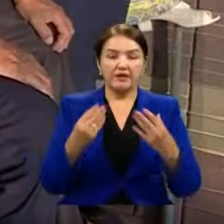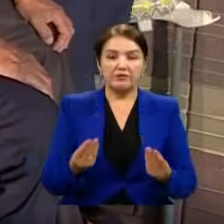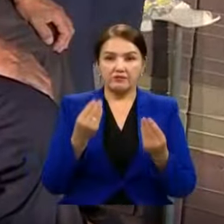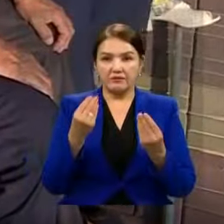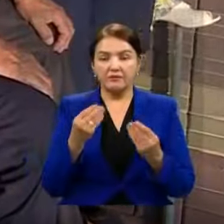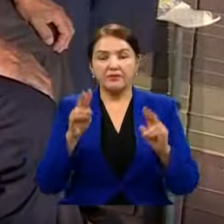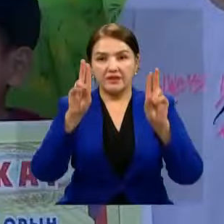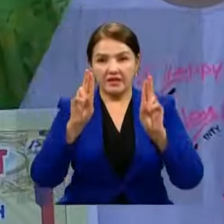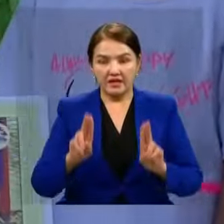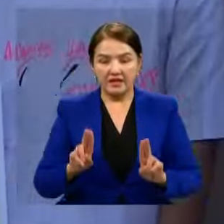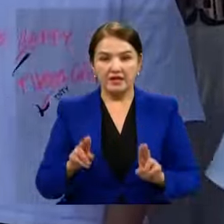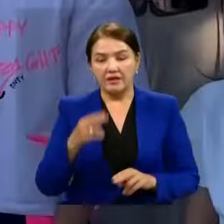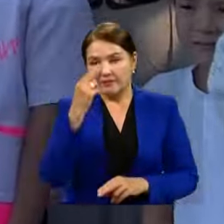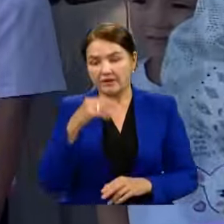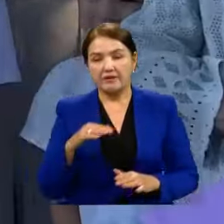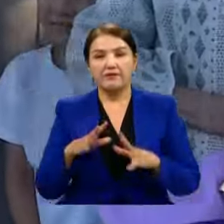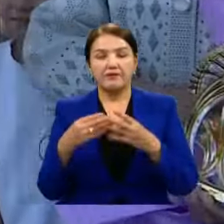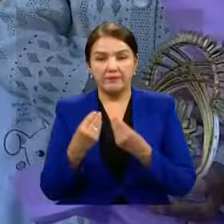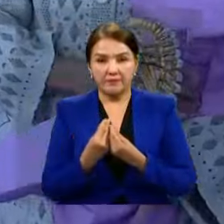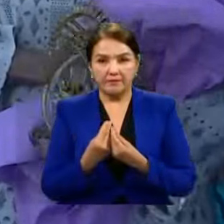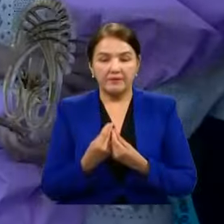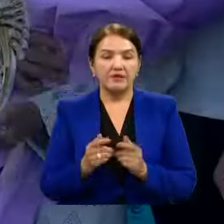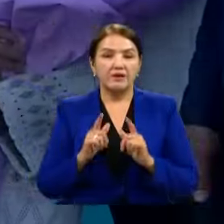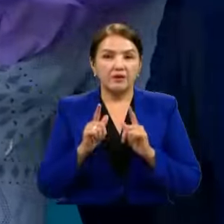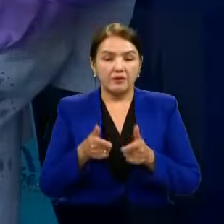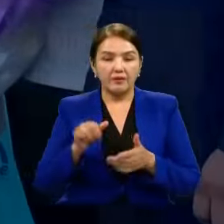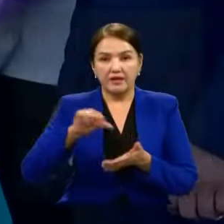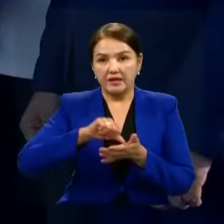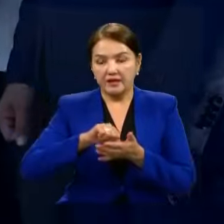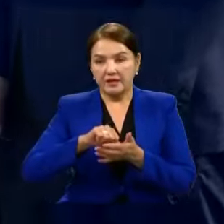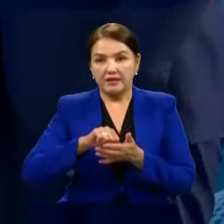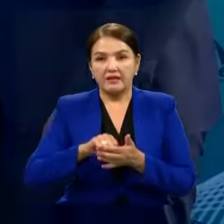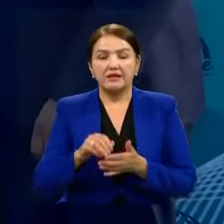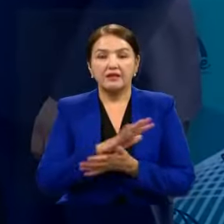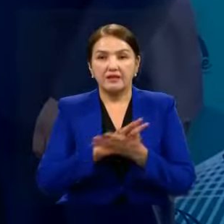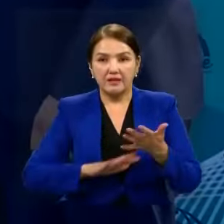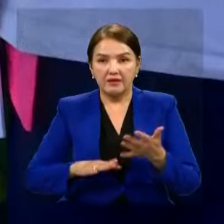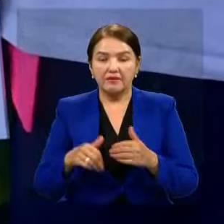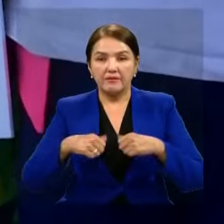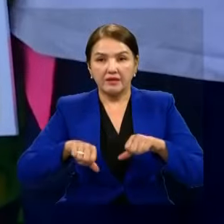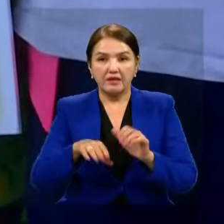ценными традициями и навыками в семье. Из поступивших на участие в состязаниях заявок, в жюри